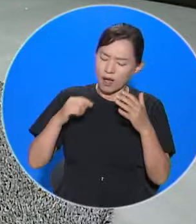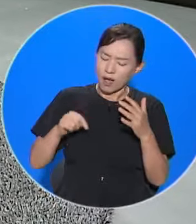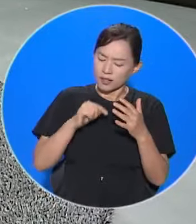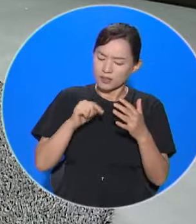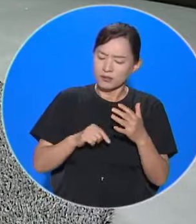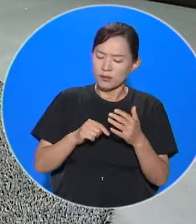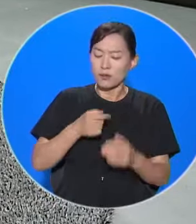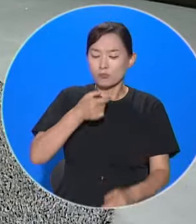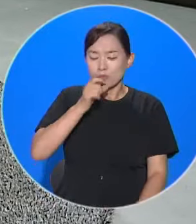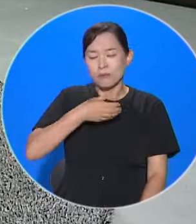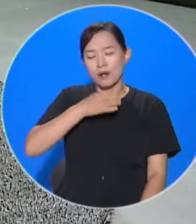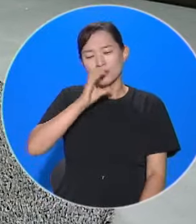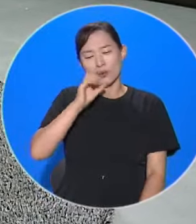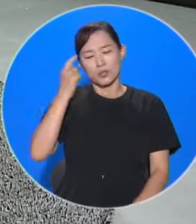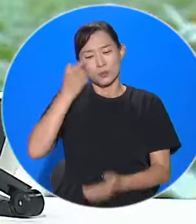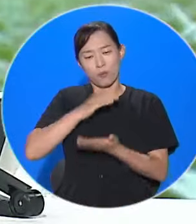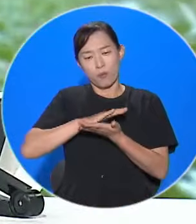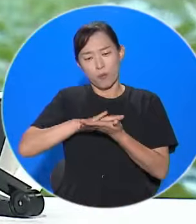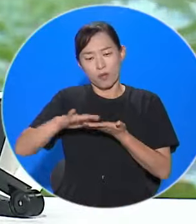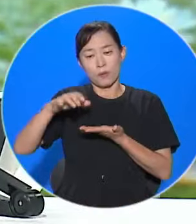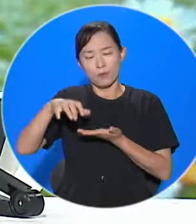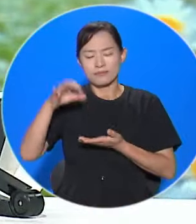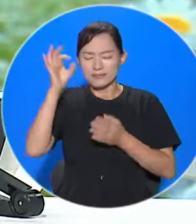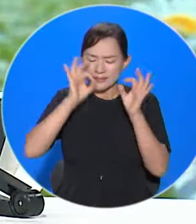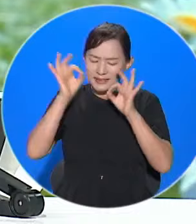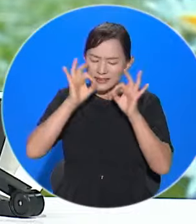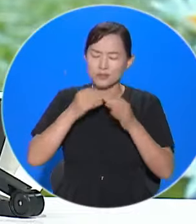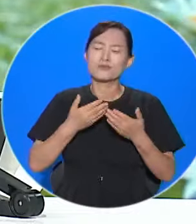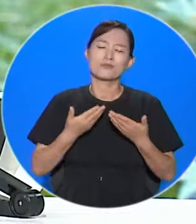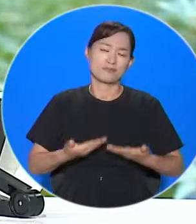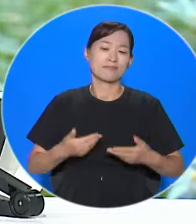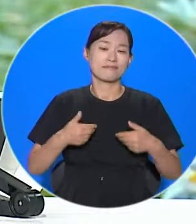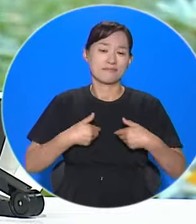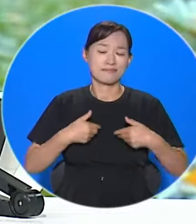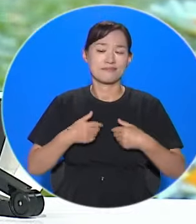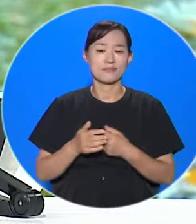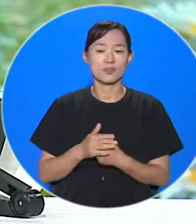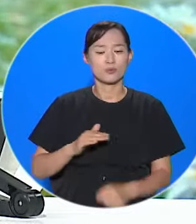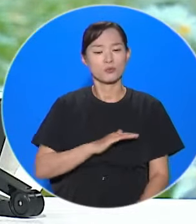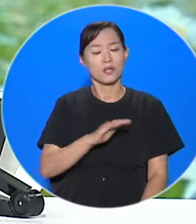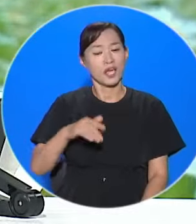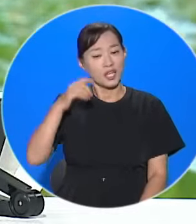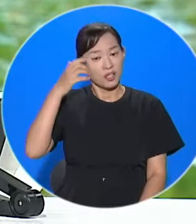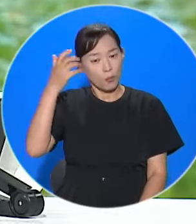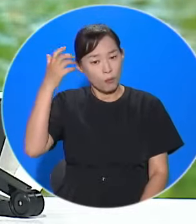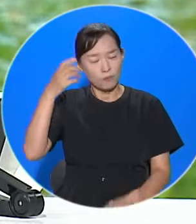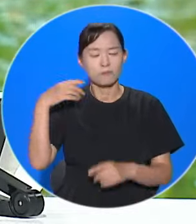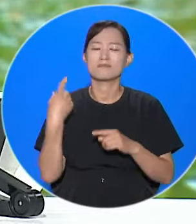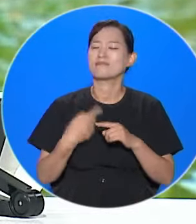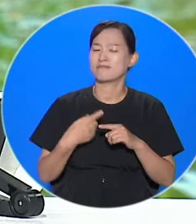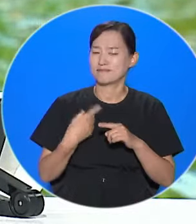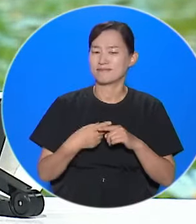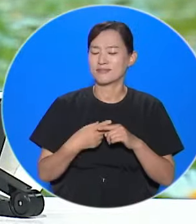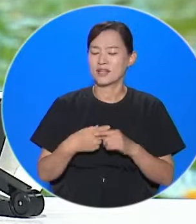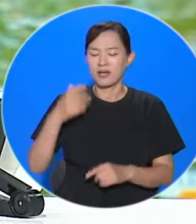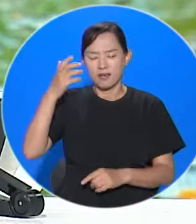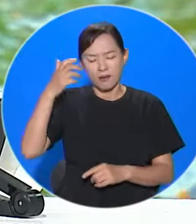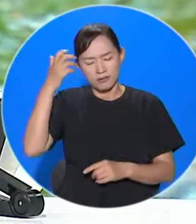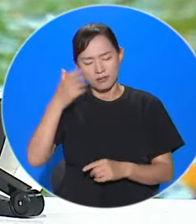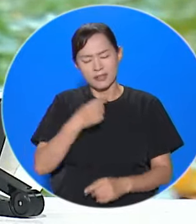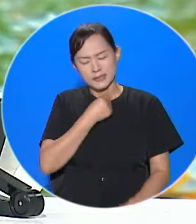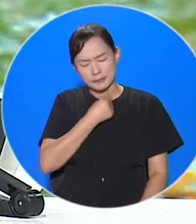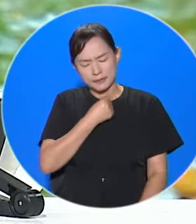속에서 우리는 물을 마시고 시원한 그늘을 찾아 쉬어야 합니다. 우리의 영혼도 마찬가지입니다. 영적